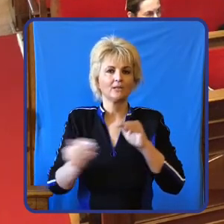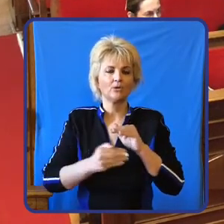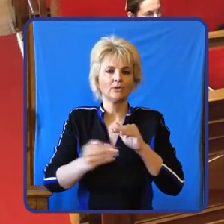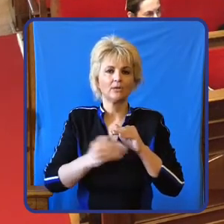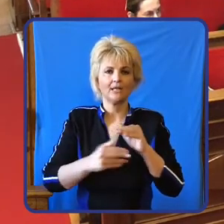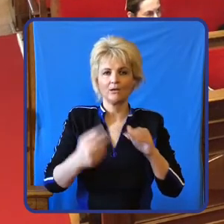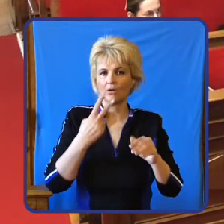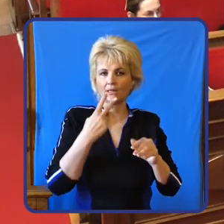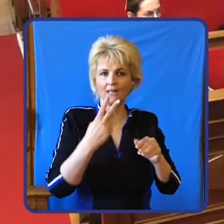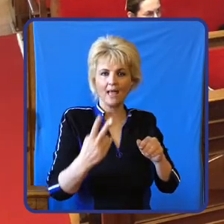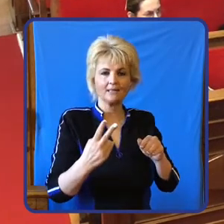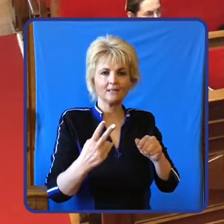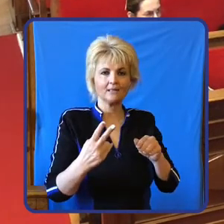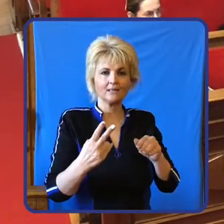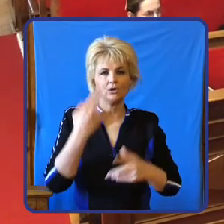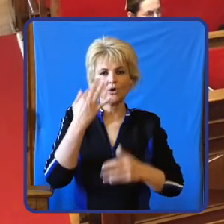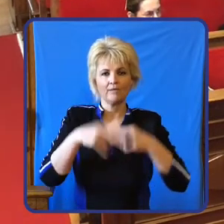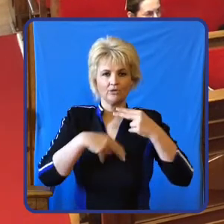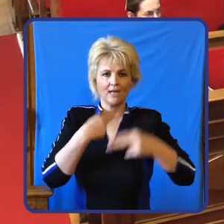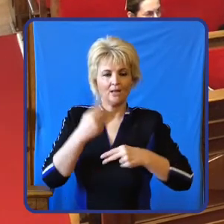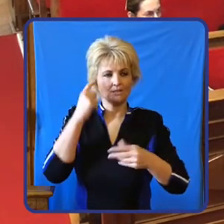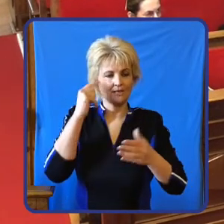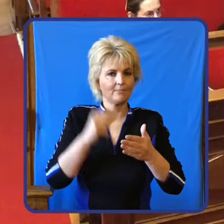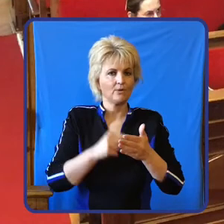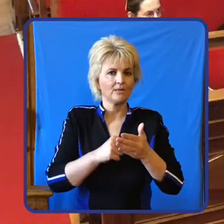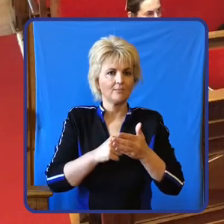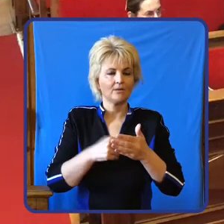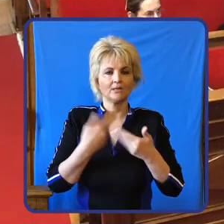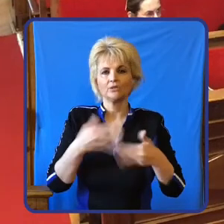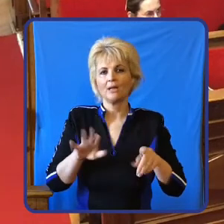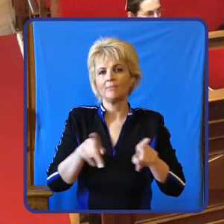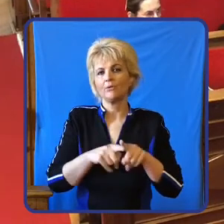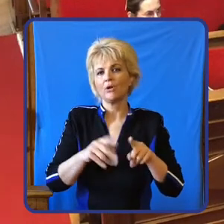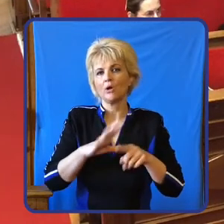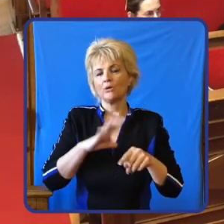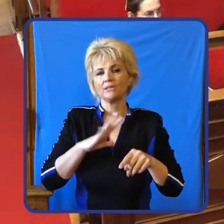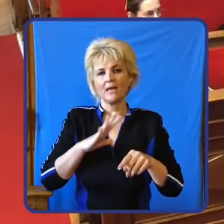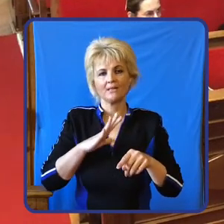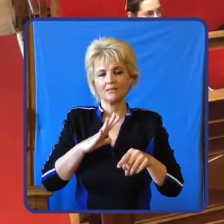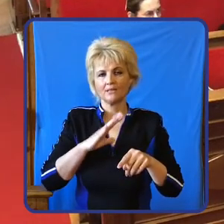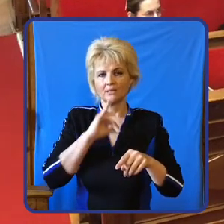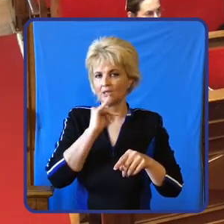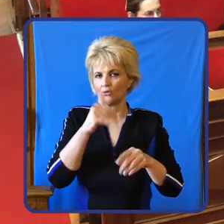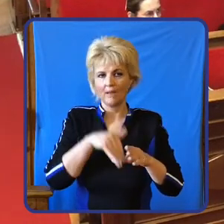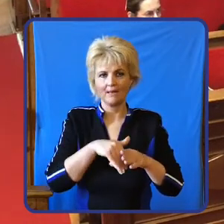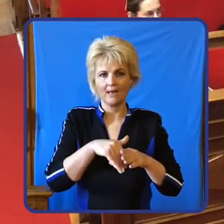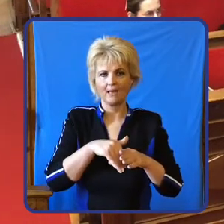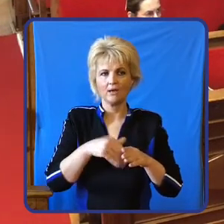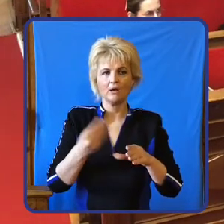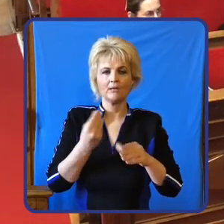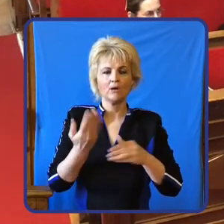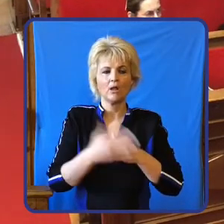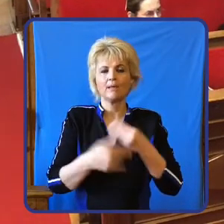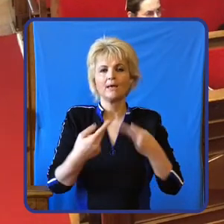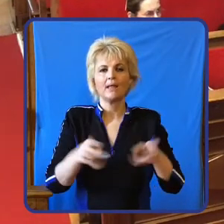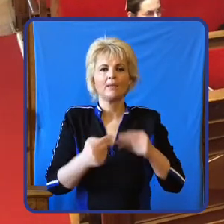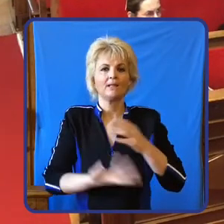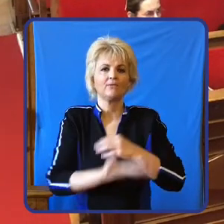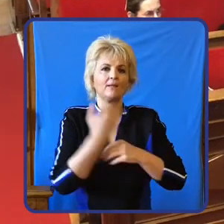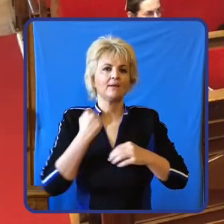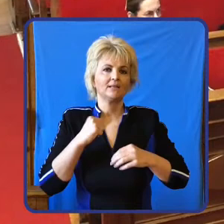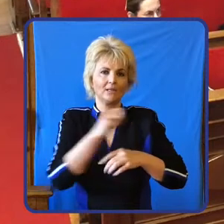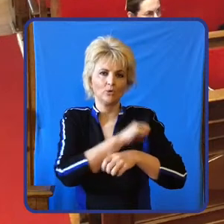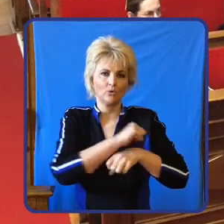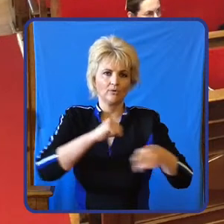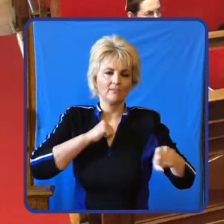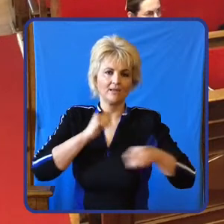tartalékokat látnak. Könyvvizsgálat szempontjából semmi olyan kockázatot nem hordoz, ami azt mondaná, hogy nem vehet föl az önkormányzat